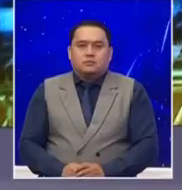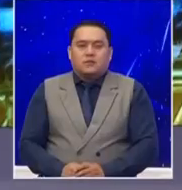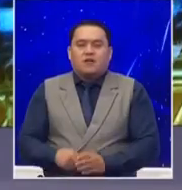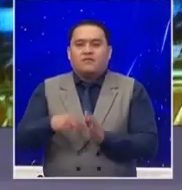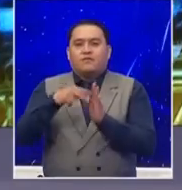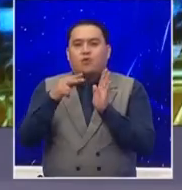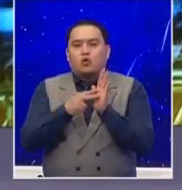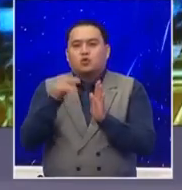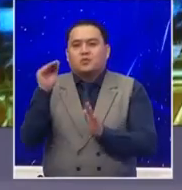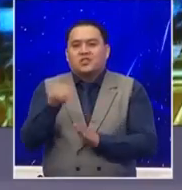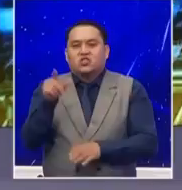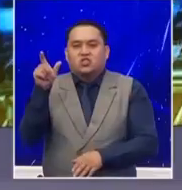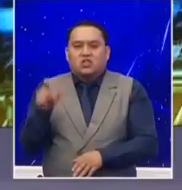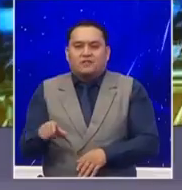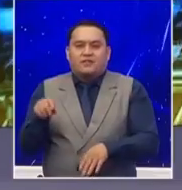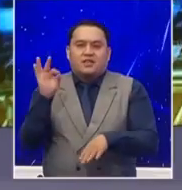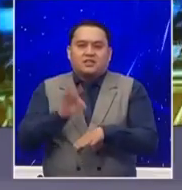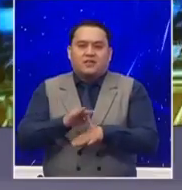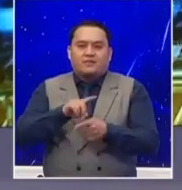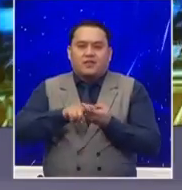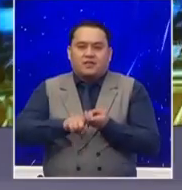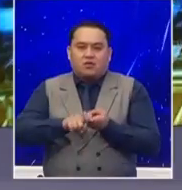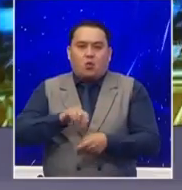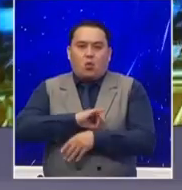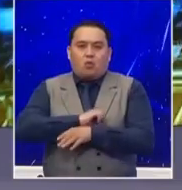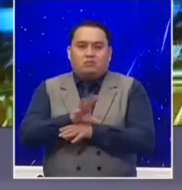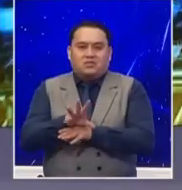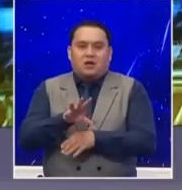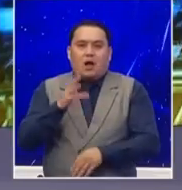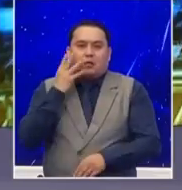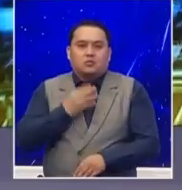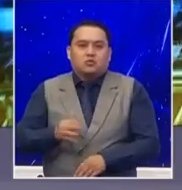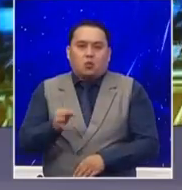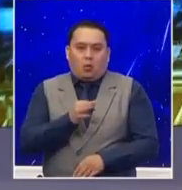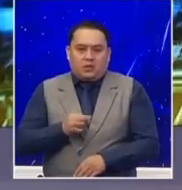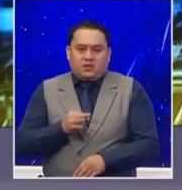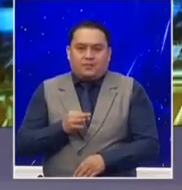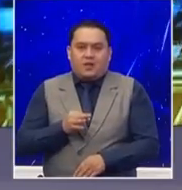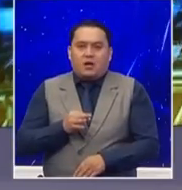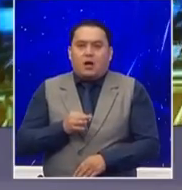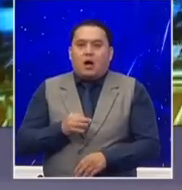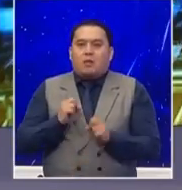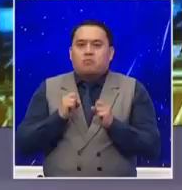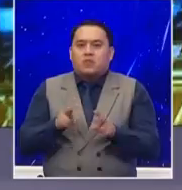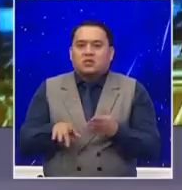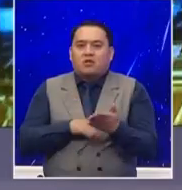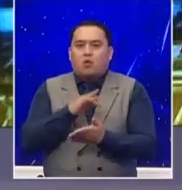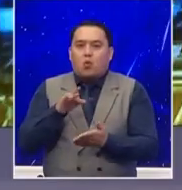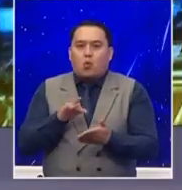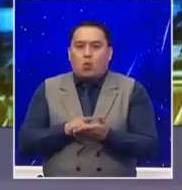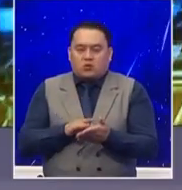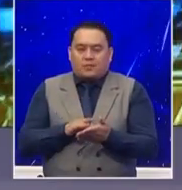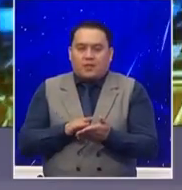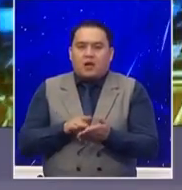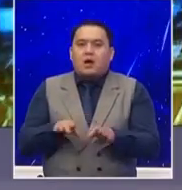Более 8 тысяч заболеваний коронавирусом зафиксировано в Алматинской области на сегодняшний день. Регион находится в желтой, а город Талдыкурган – в